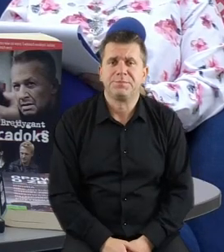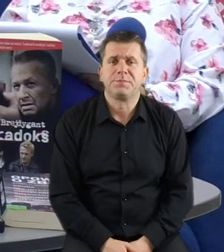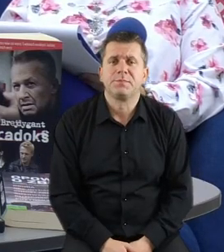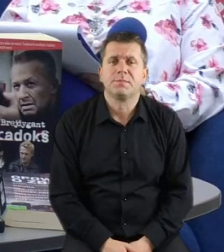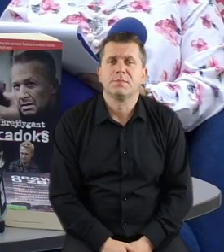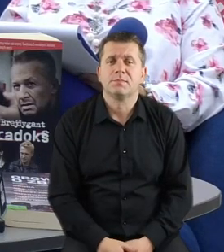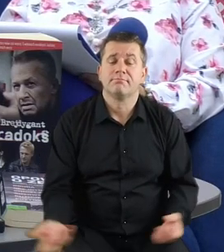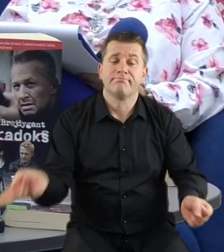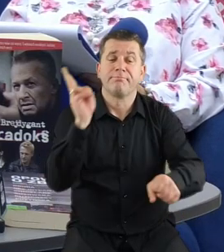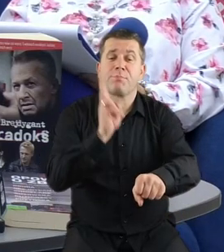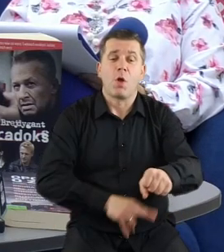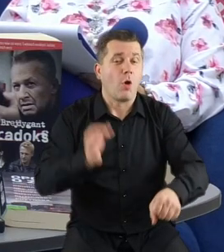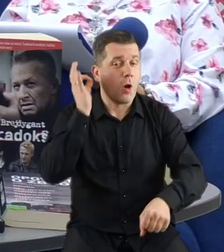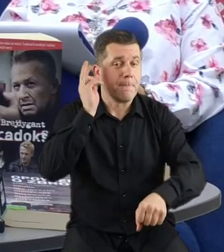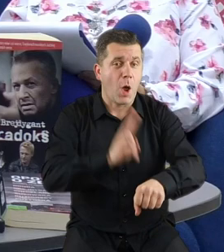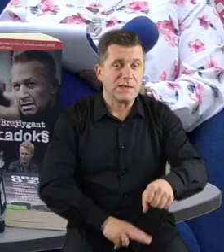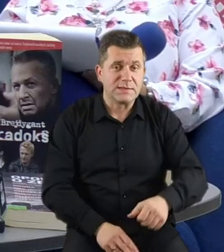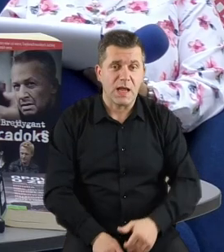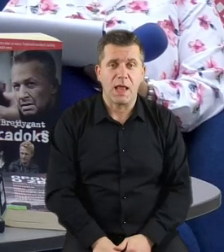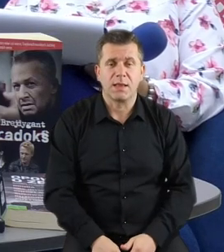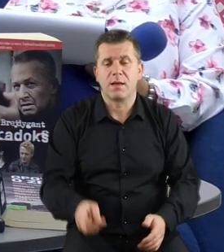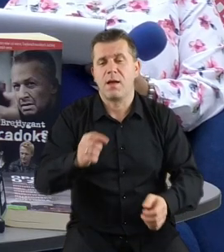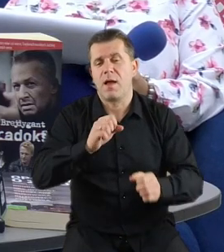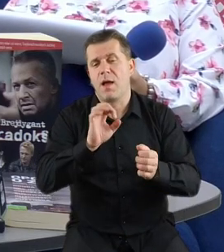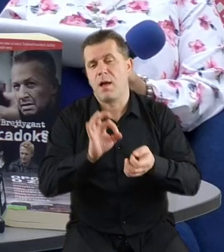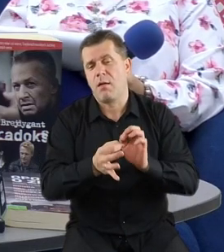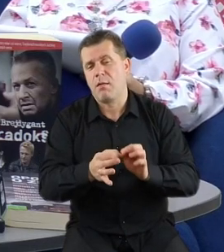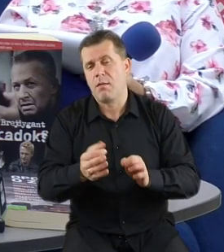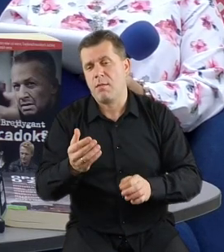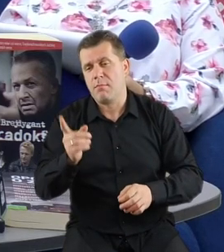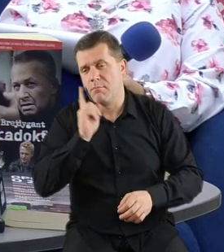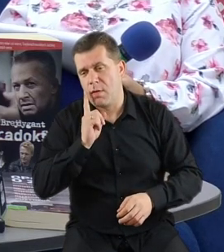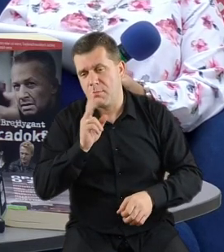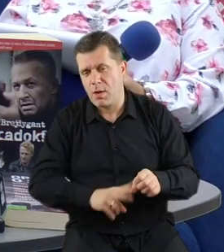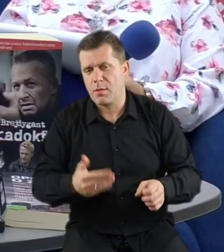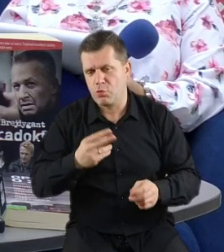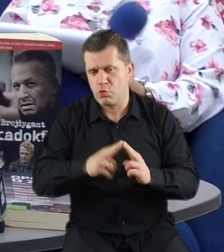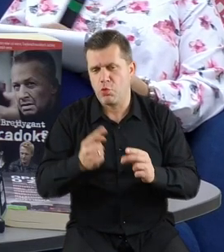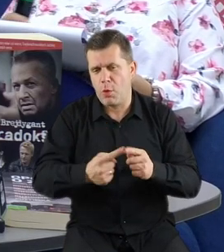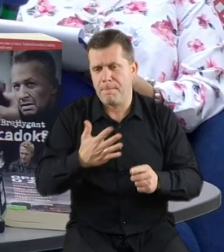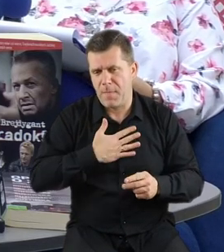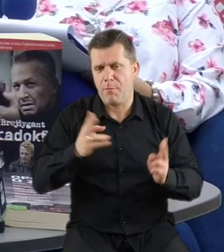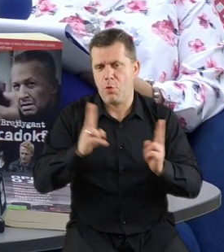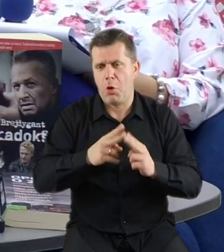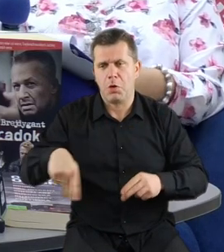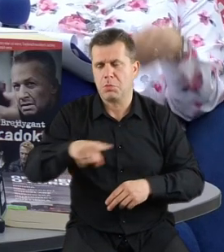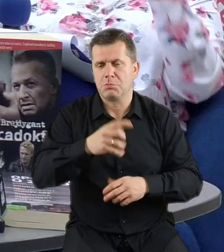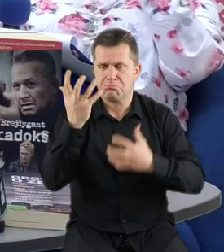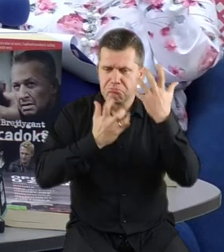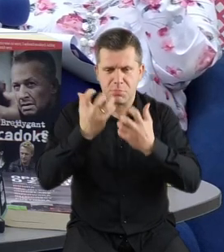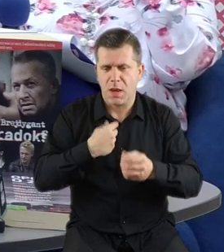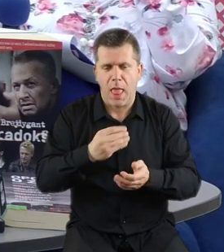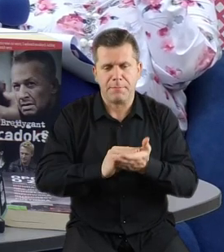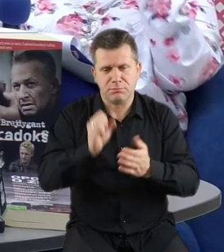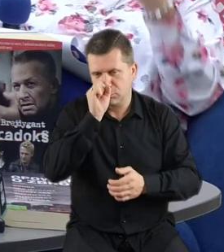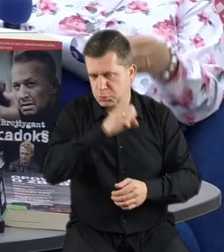no, ponieważ policjantki, ani policjanci, a trochę mam kontaktów, się bardzo nie burzą, znaczy nie mówią, że